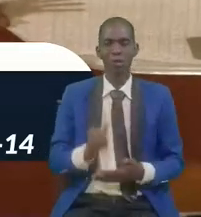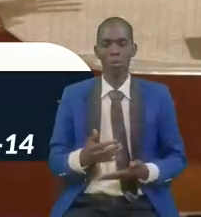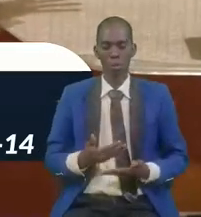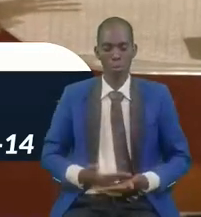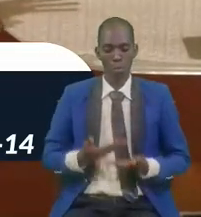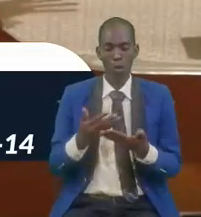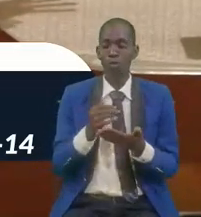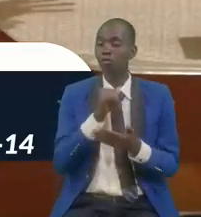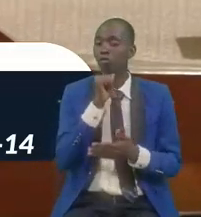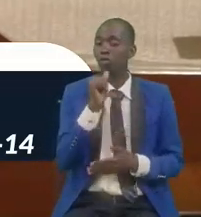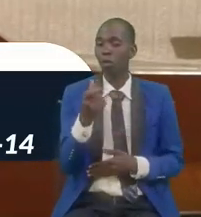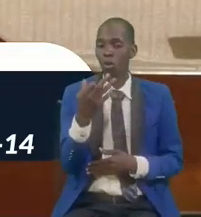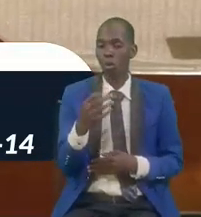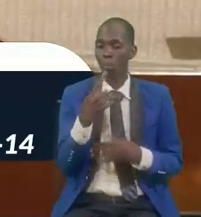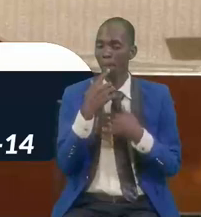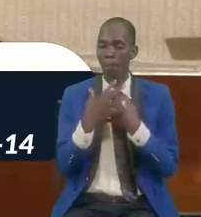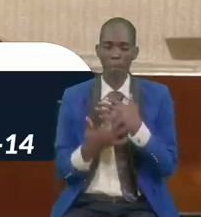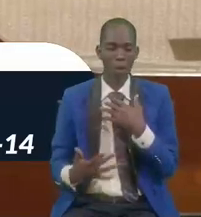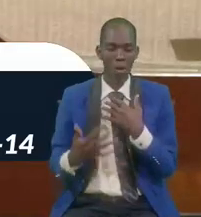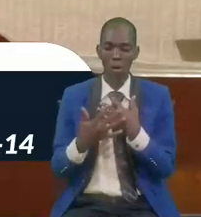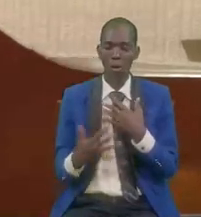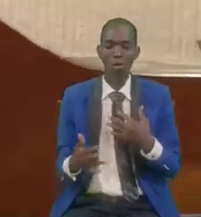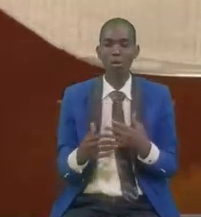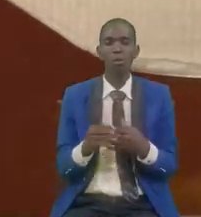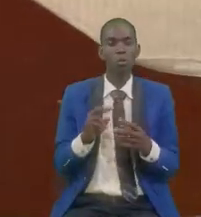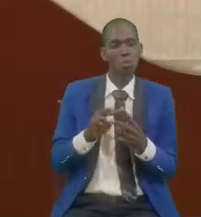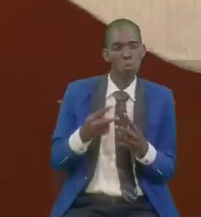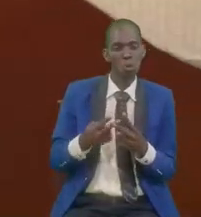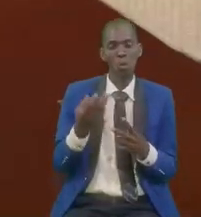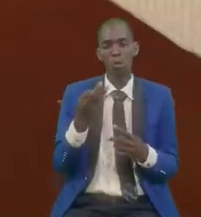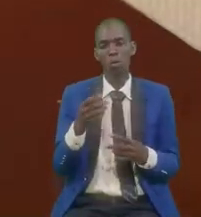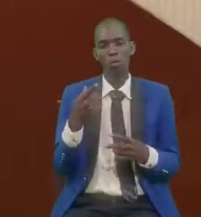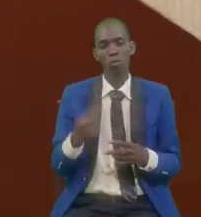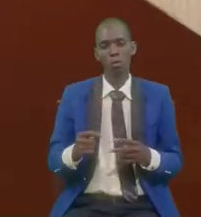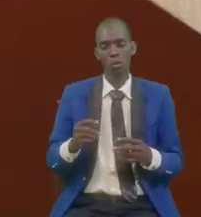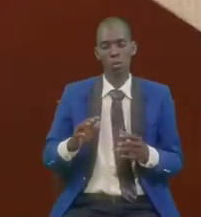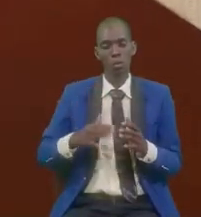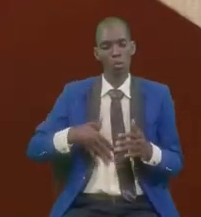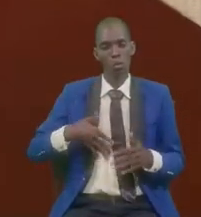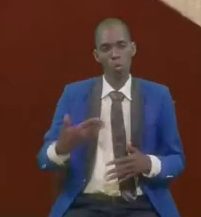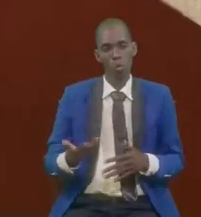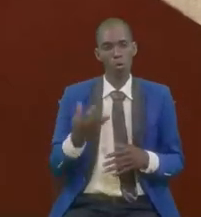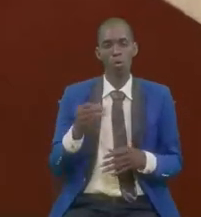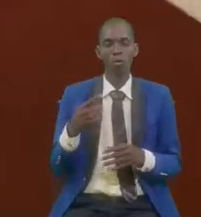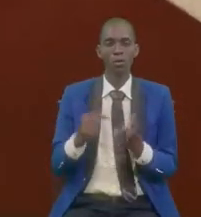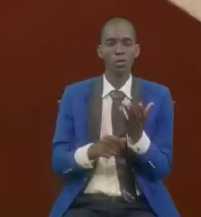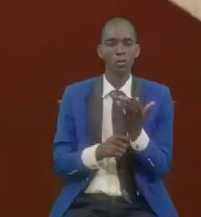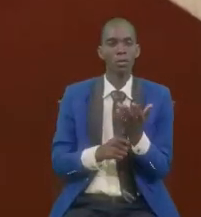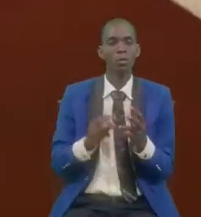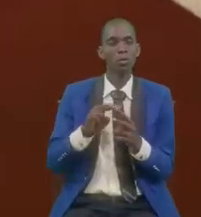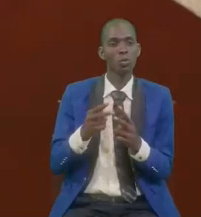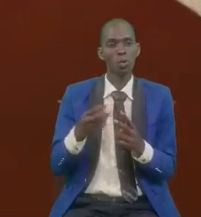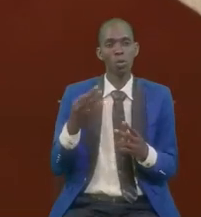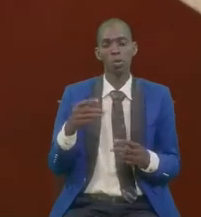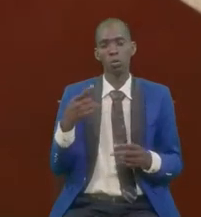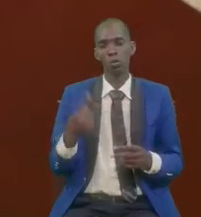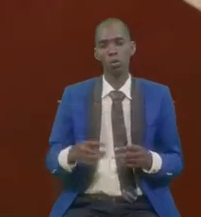nés. Lesquels sont nés non du sang, ni de la volonté de la chair, ni de la volonté de